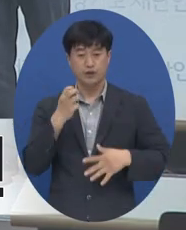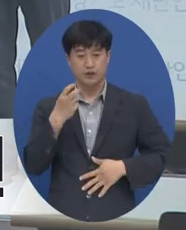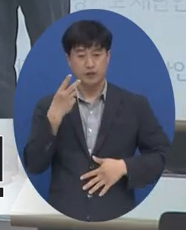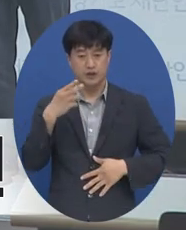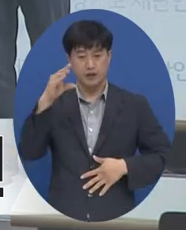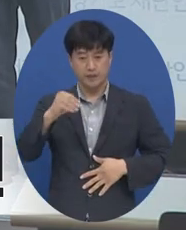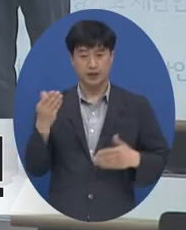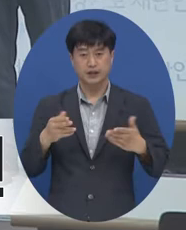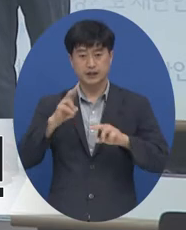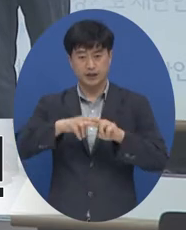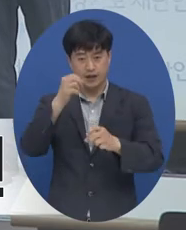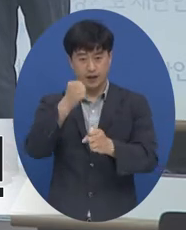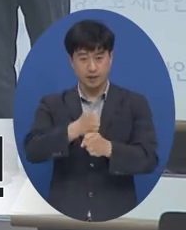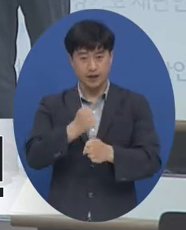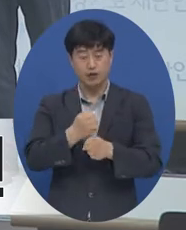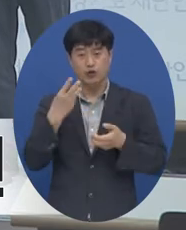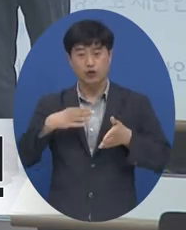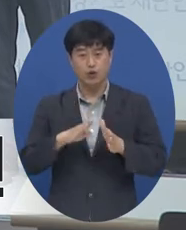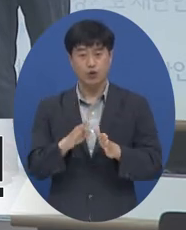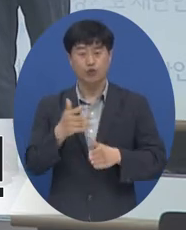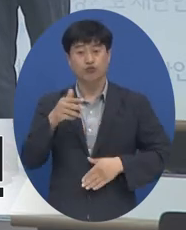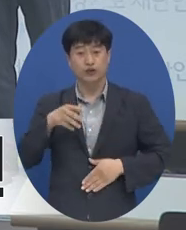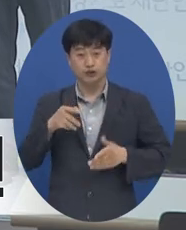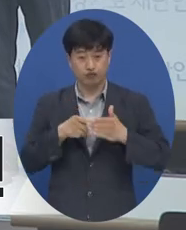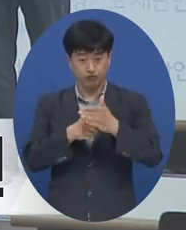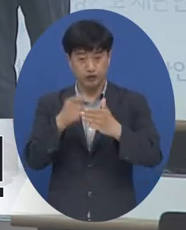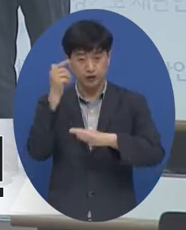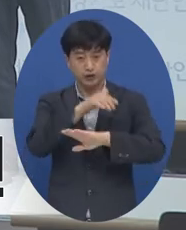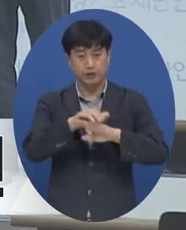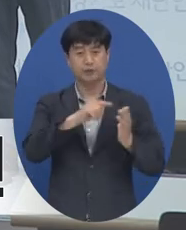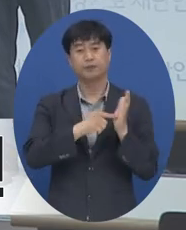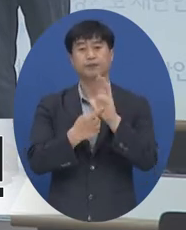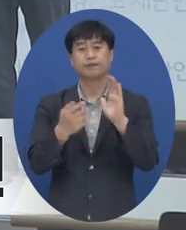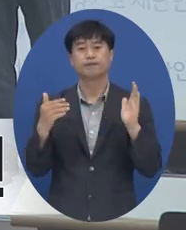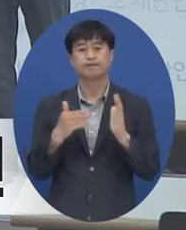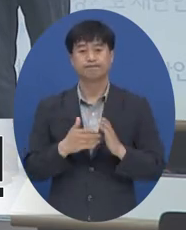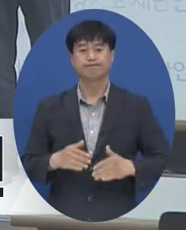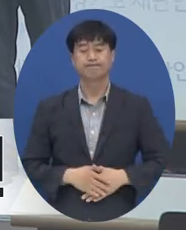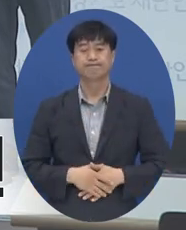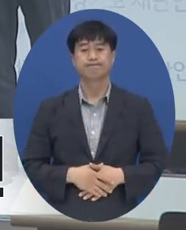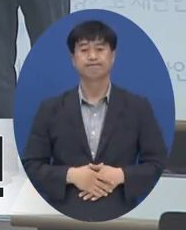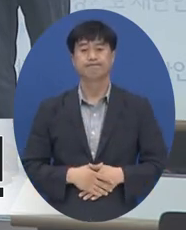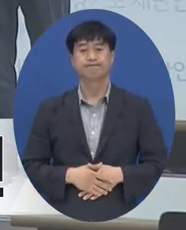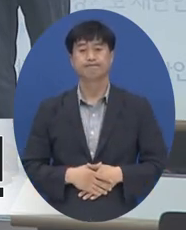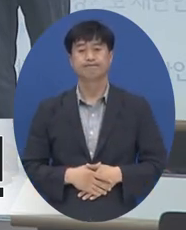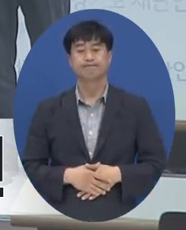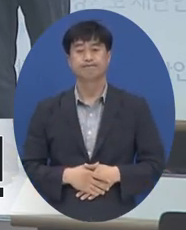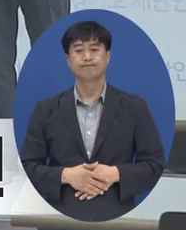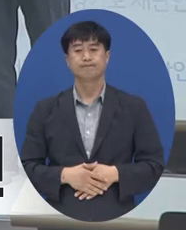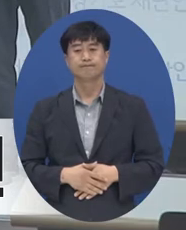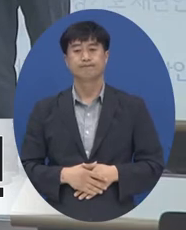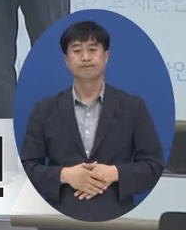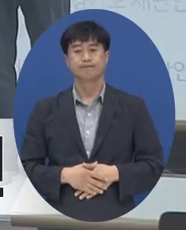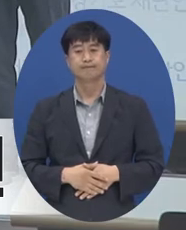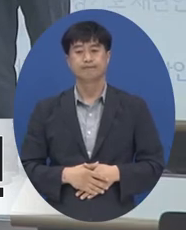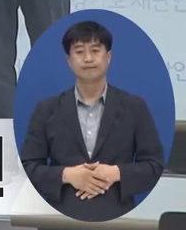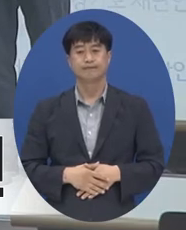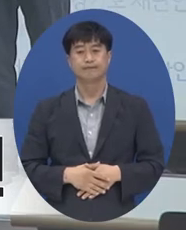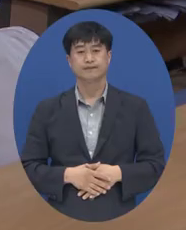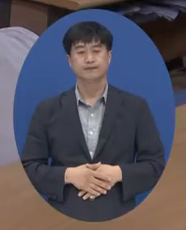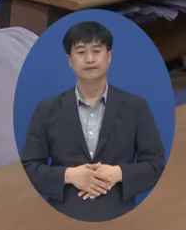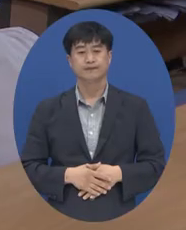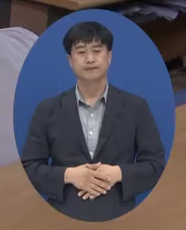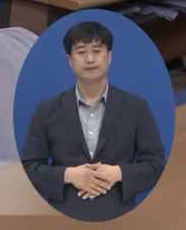개의 일자리를 만들어내는 경기도형 뉴딜 추진 계획을 발표했습니다. 자세한 내용 최창순 기자가 보도합니다.